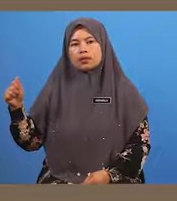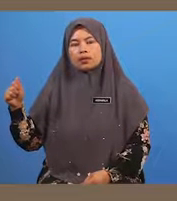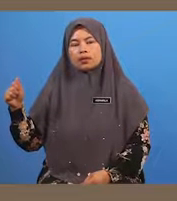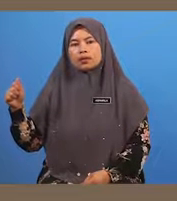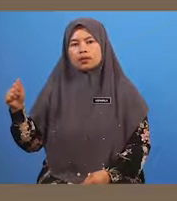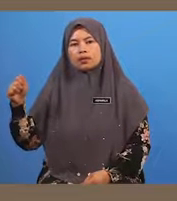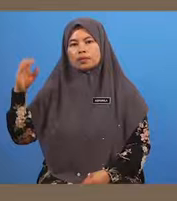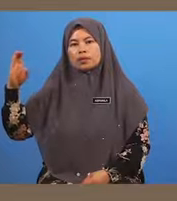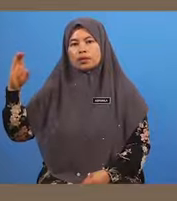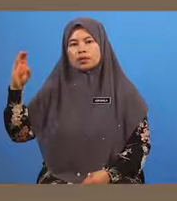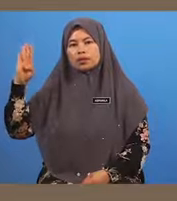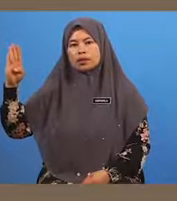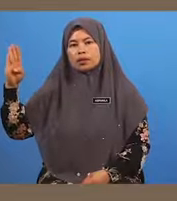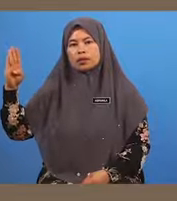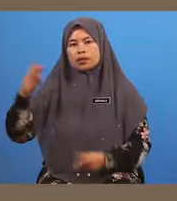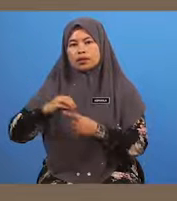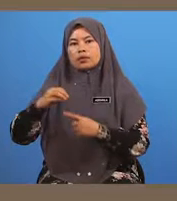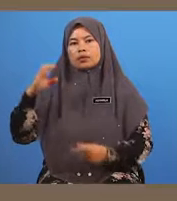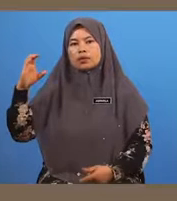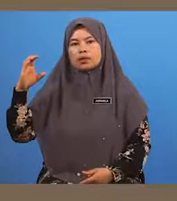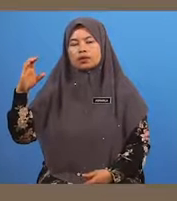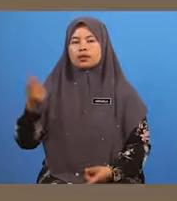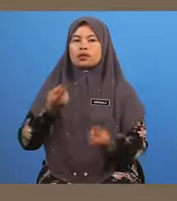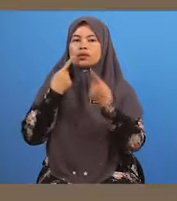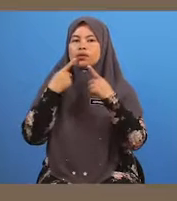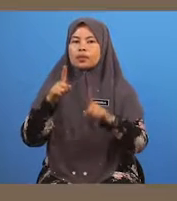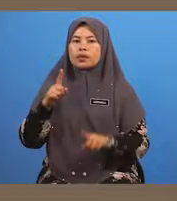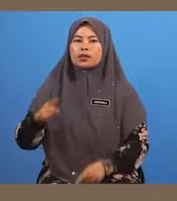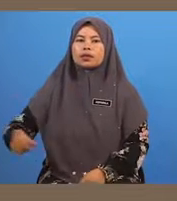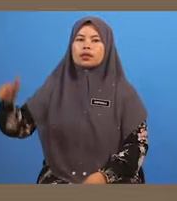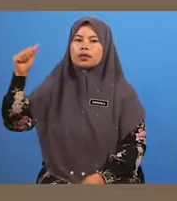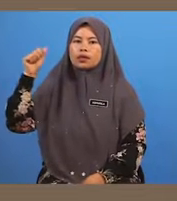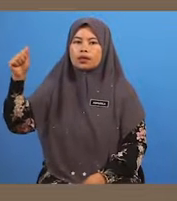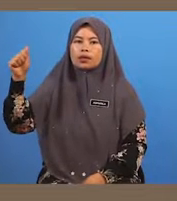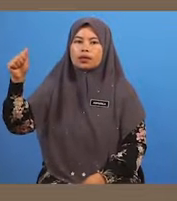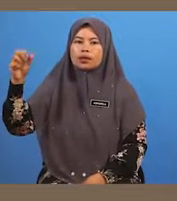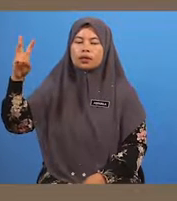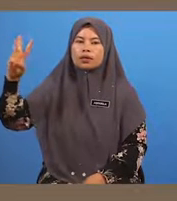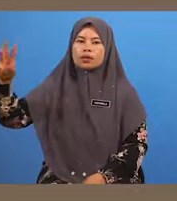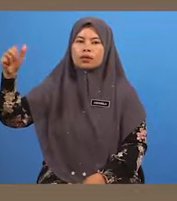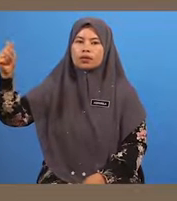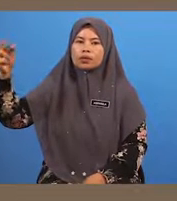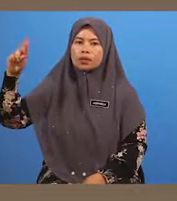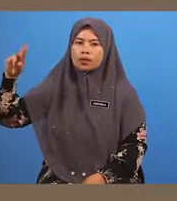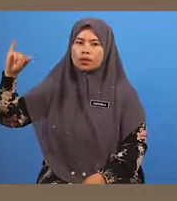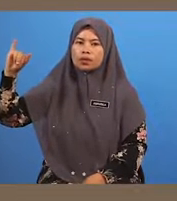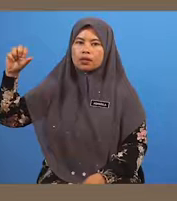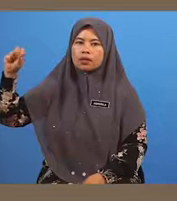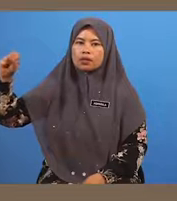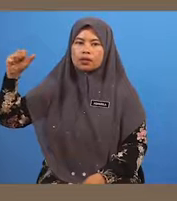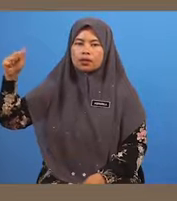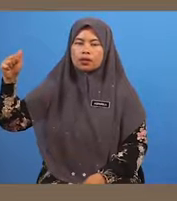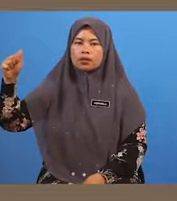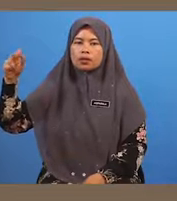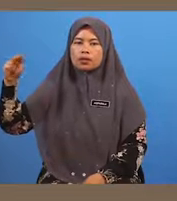Hibah. Jawapannya ialah A, iaitu warisan. Anak angkat tidak boleh mewarisi